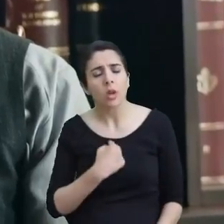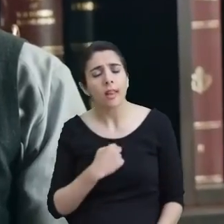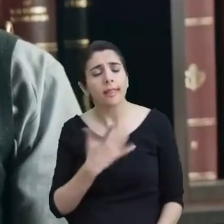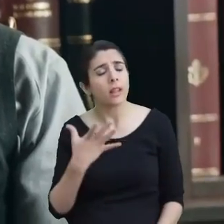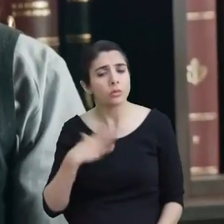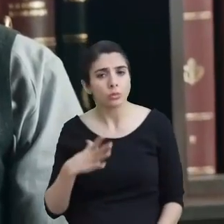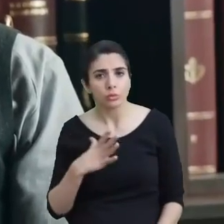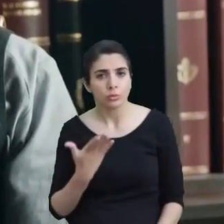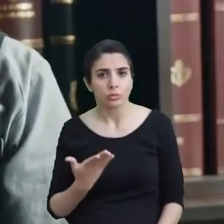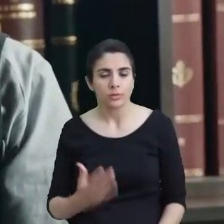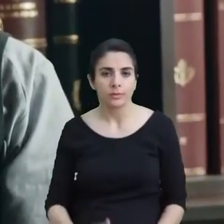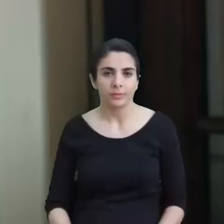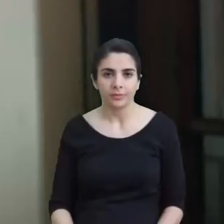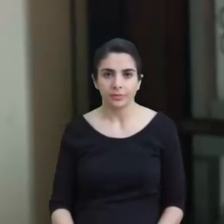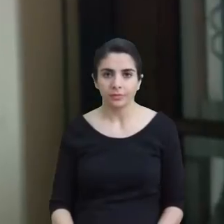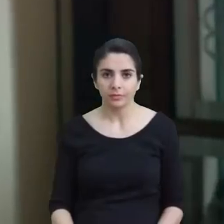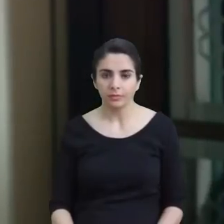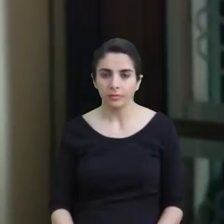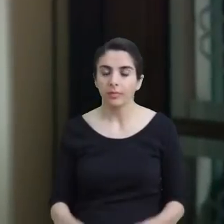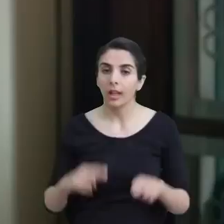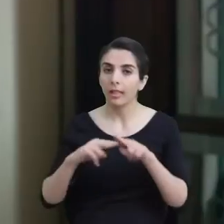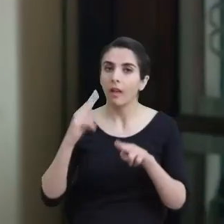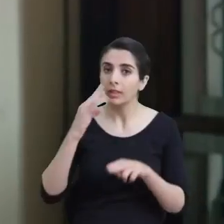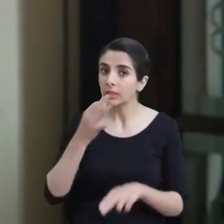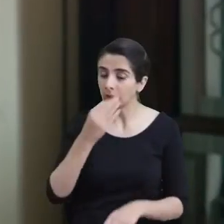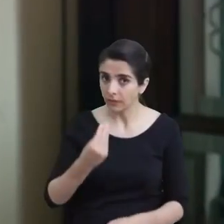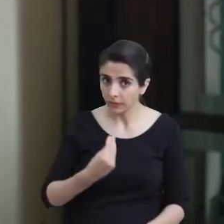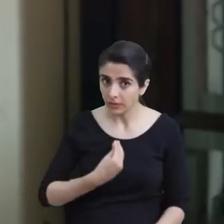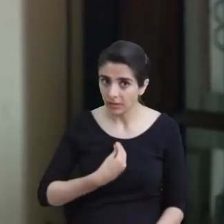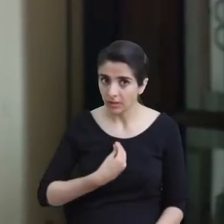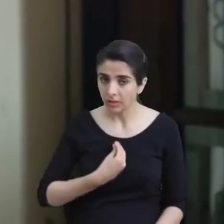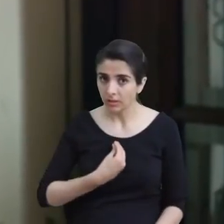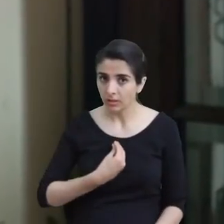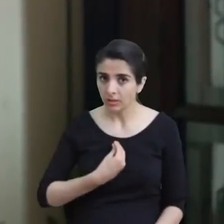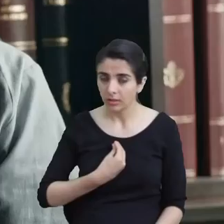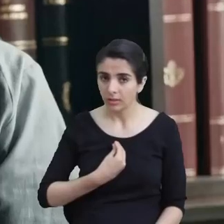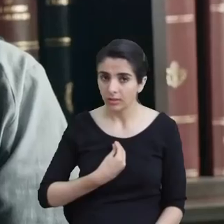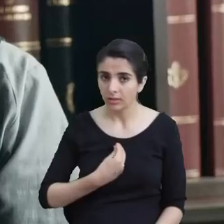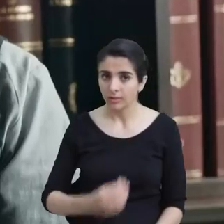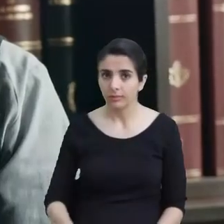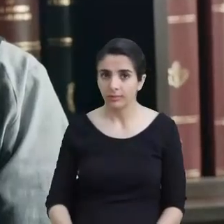de bakalım meramın nedir? Kadı efendi, müsaade buyurursanız.